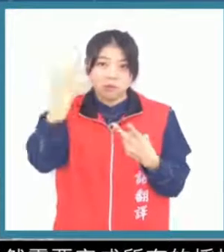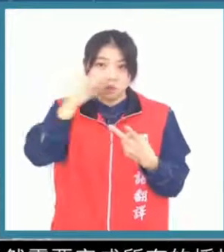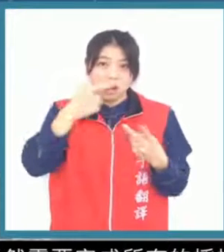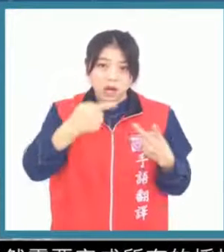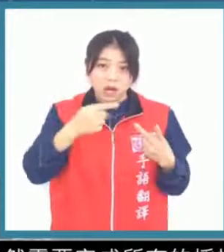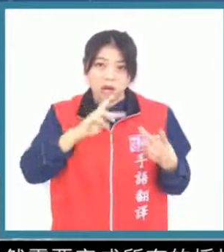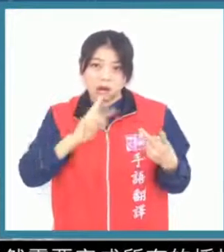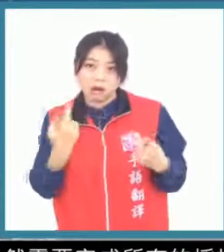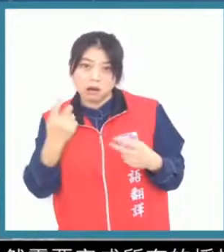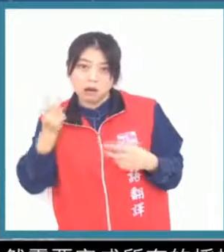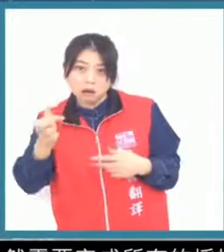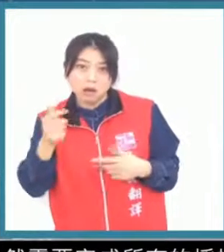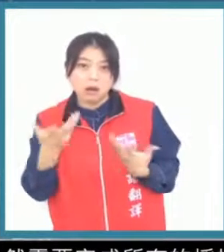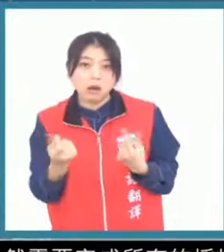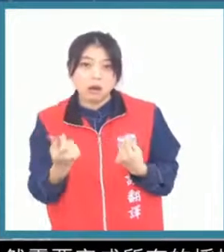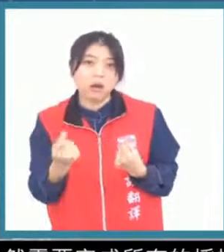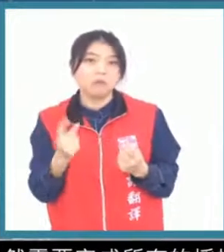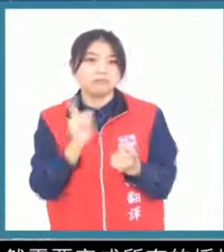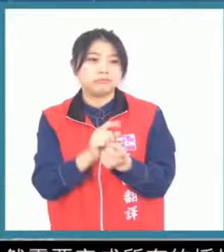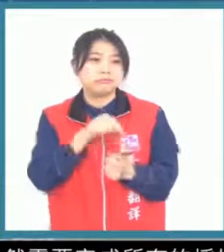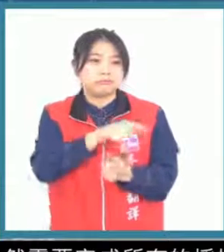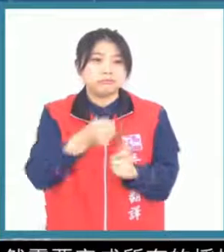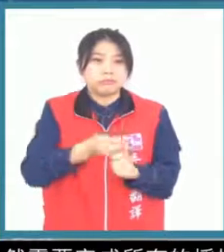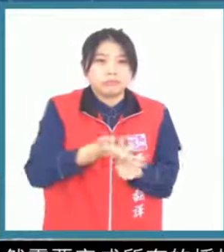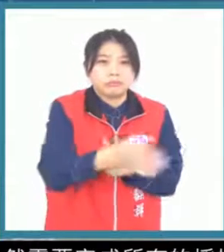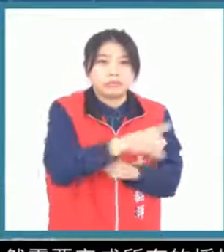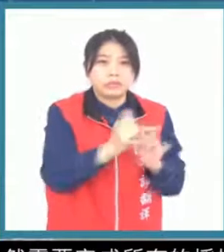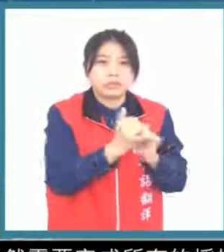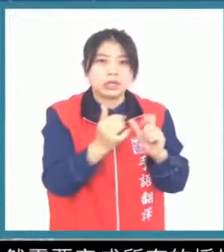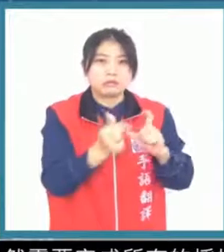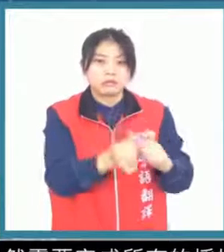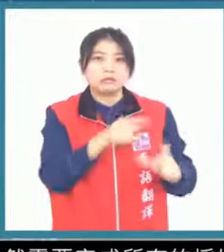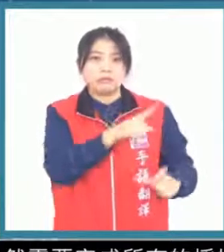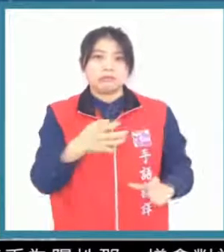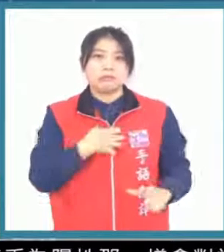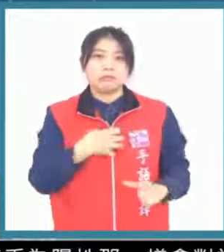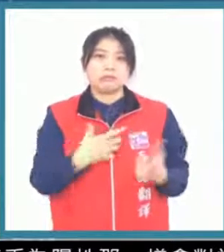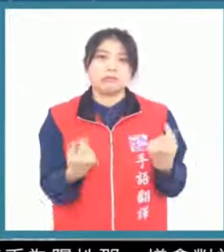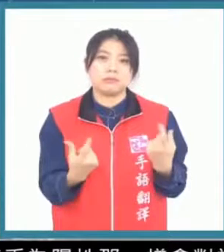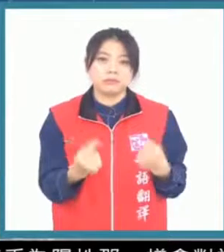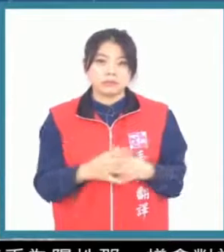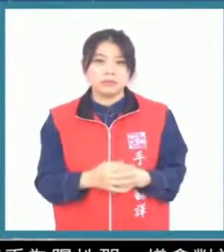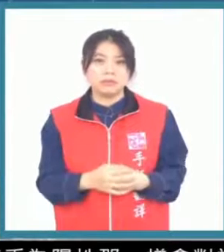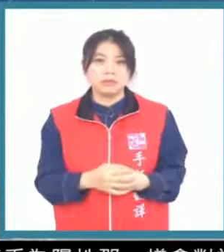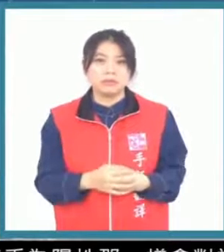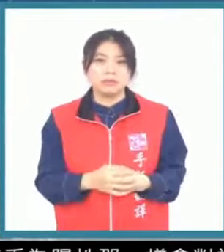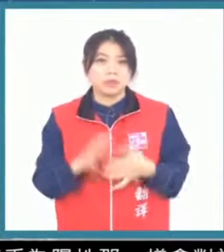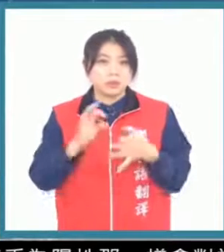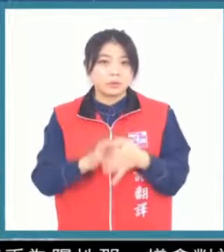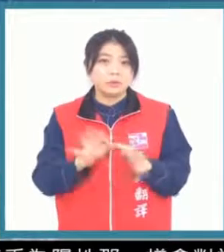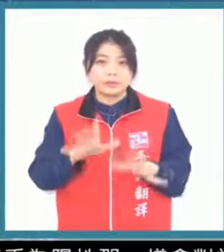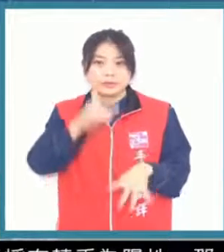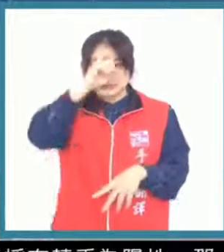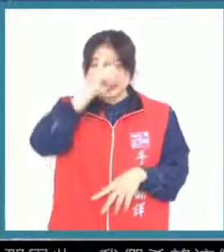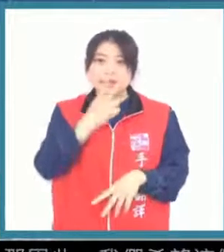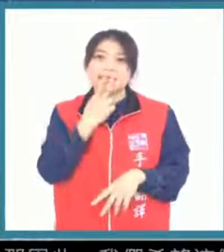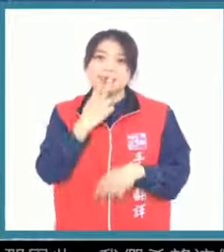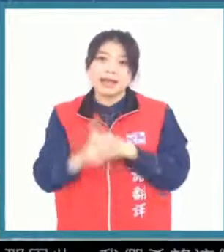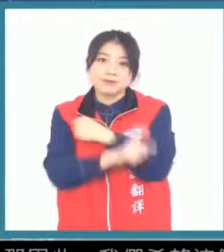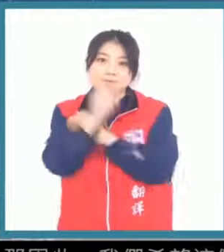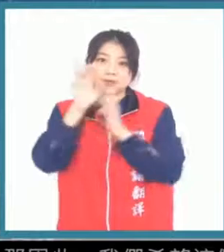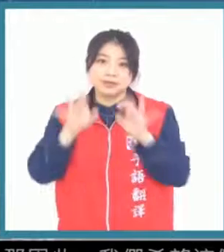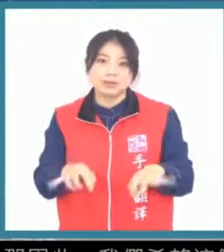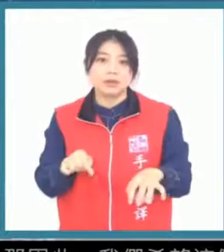阳性，那一样会对社区造成风险。那因此我们希望这个亚旭电脑的所有